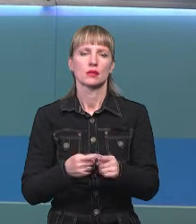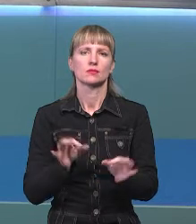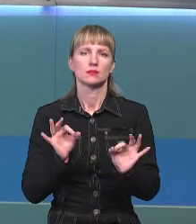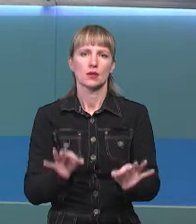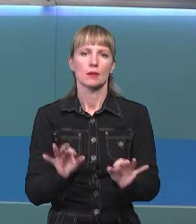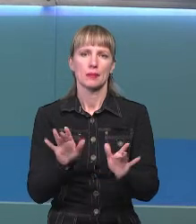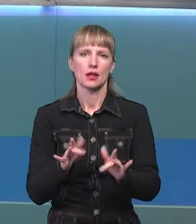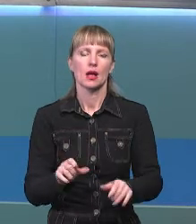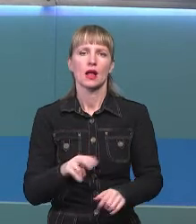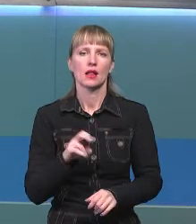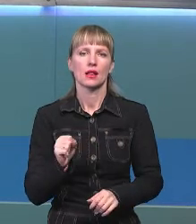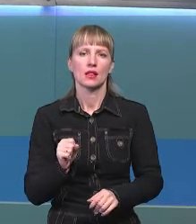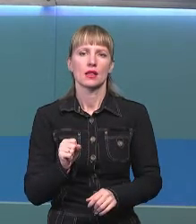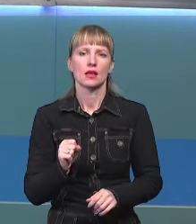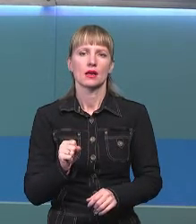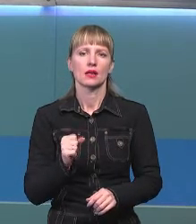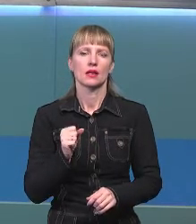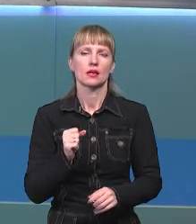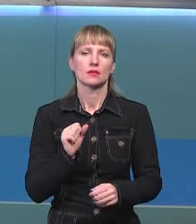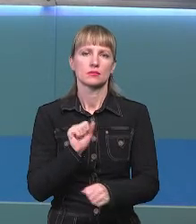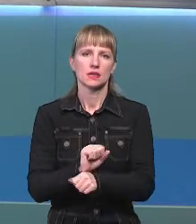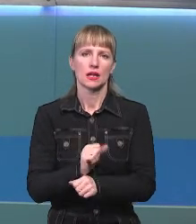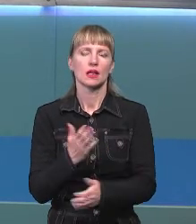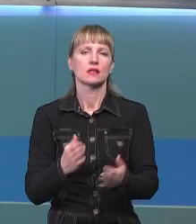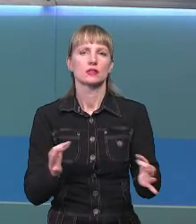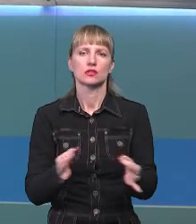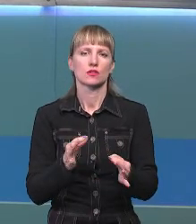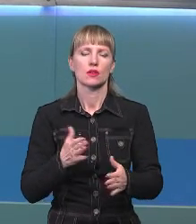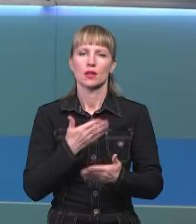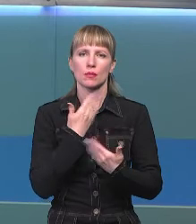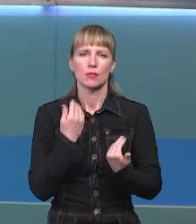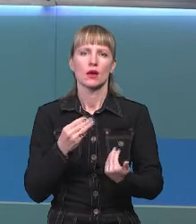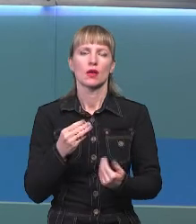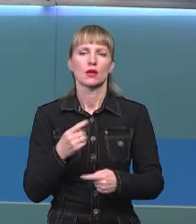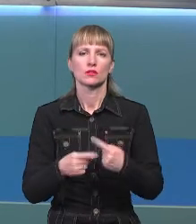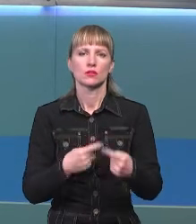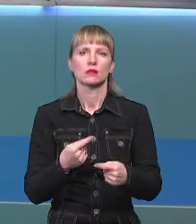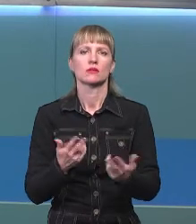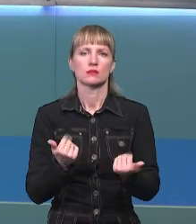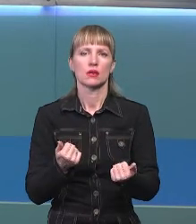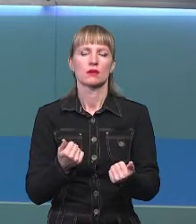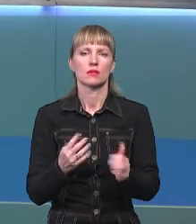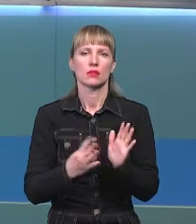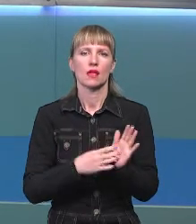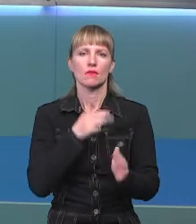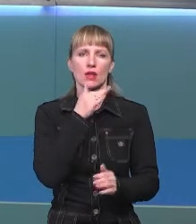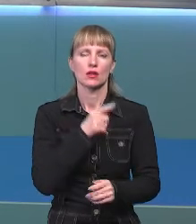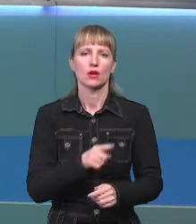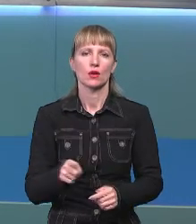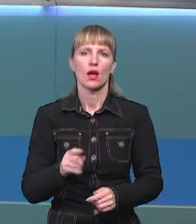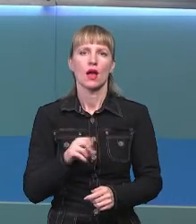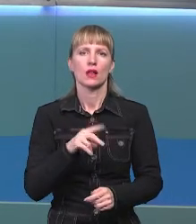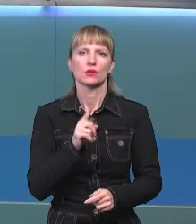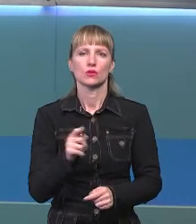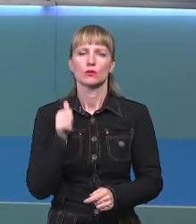вірні підрахунки, але сталі. Тобто, якщо нічого не відбувається в цій черзі, то так, 9 років. Але з